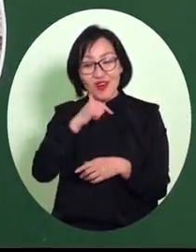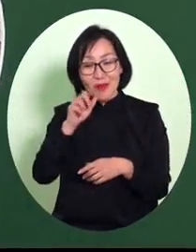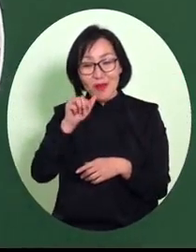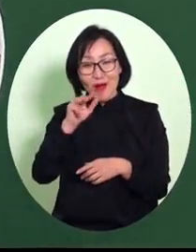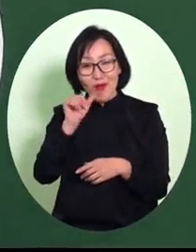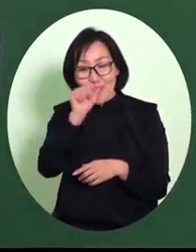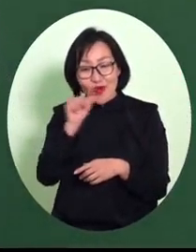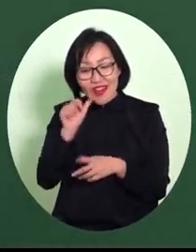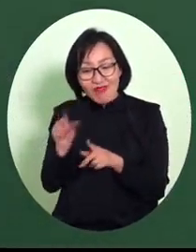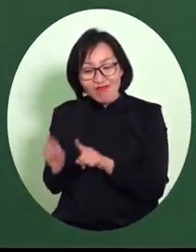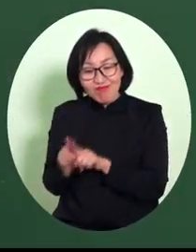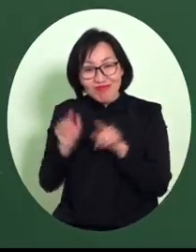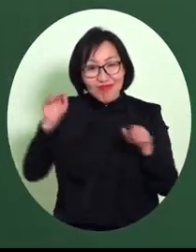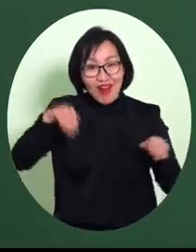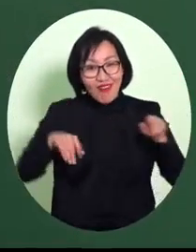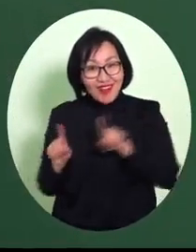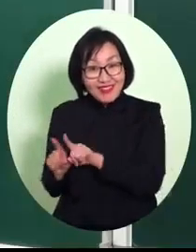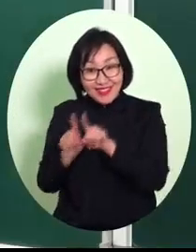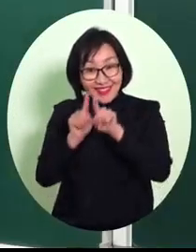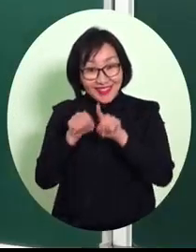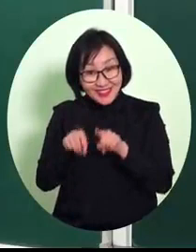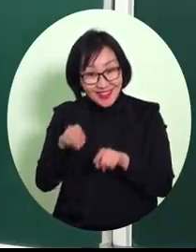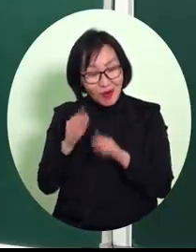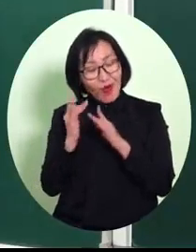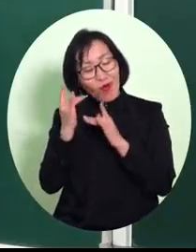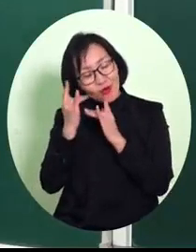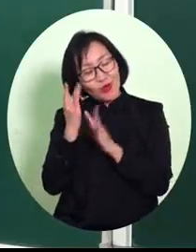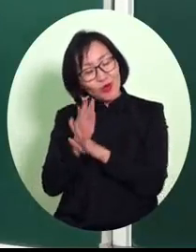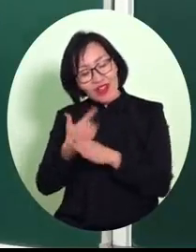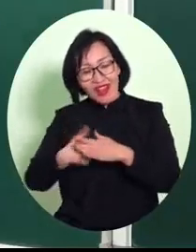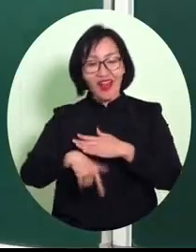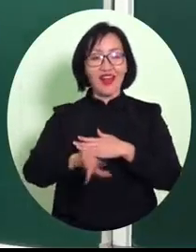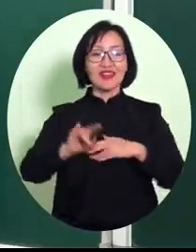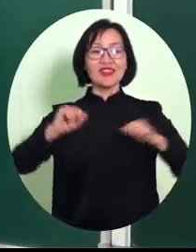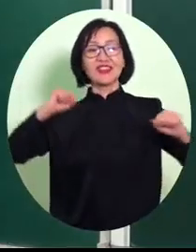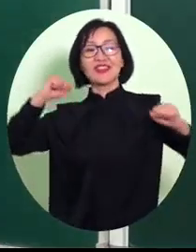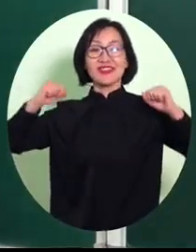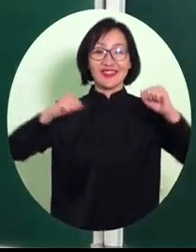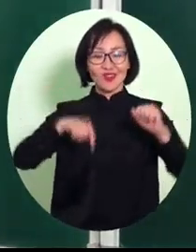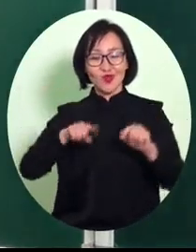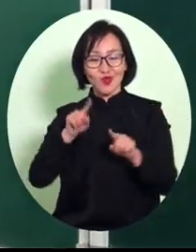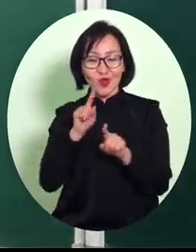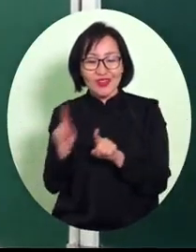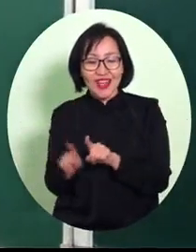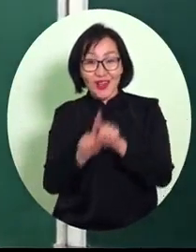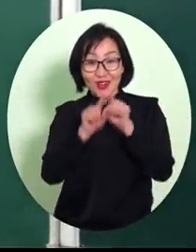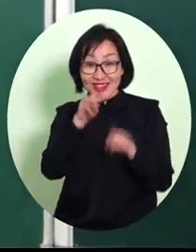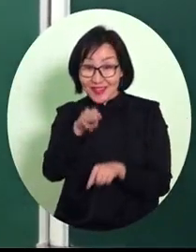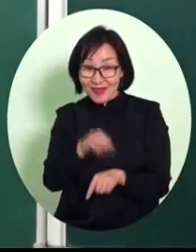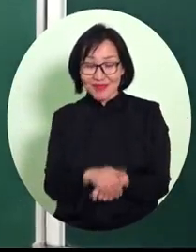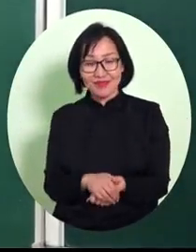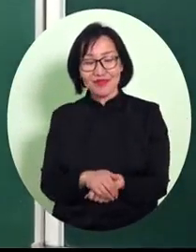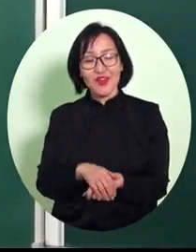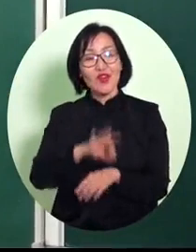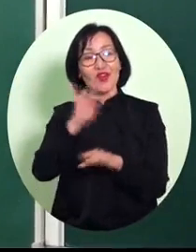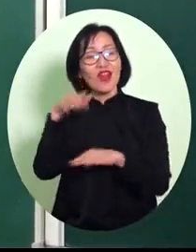энэ хөөрхөн бамбруушаа дагуулсан байна тийм үү? Эцэн амтд ичээнээсээ гардаг. Мөн төлөлсөн байдаг тийм ээ? Зулцгаа дагуулсан байдаг.